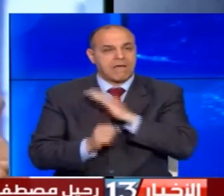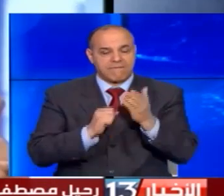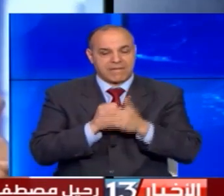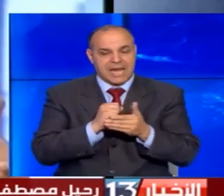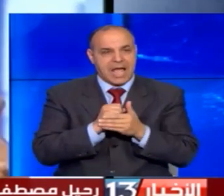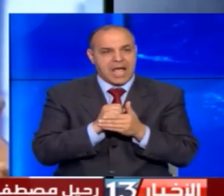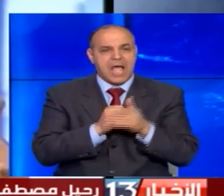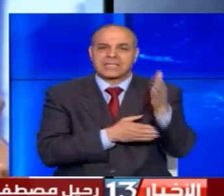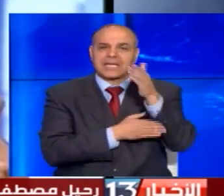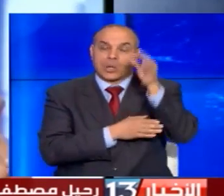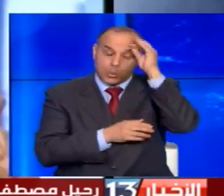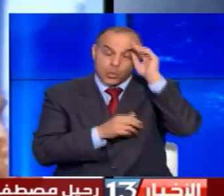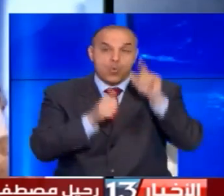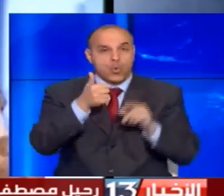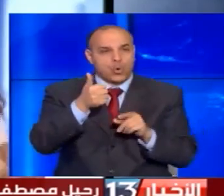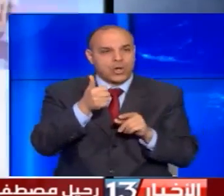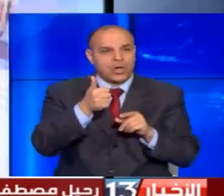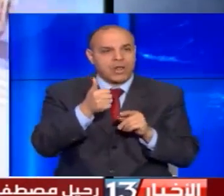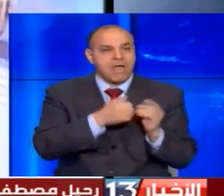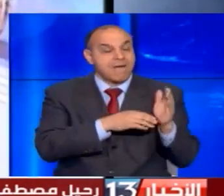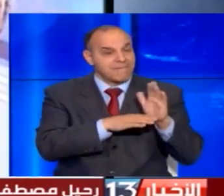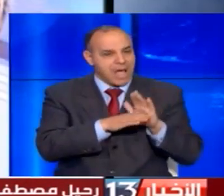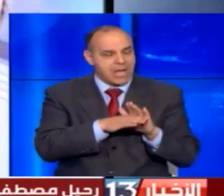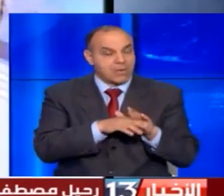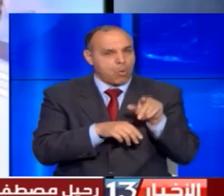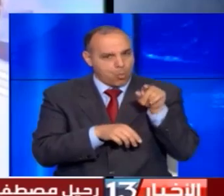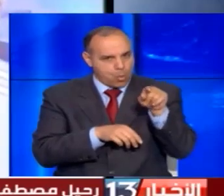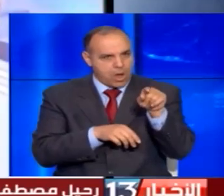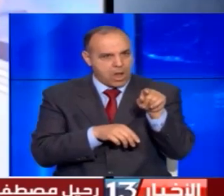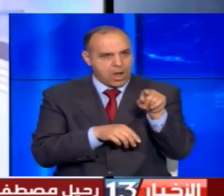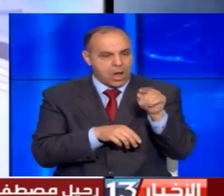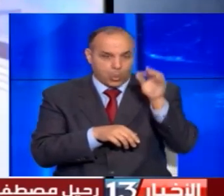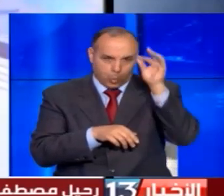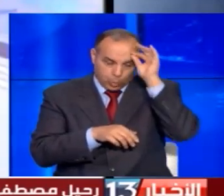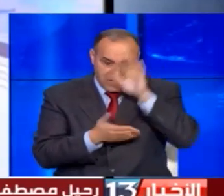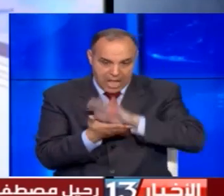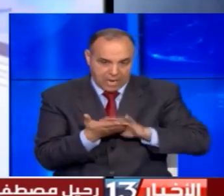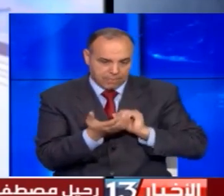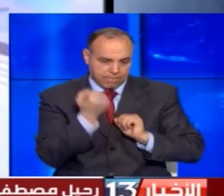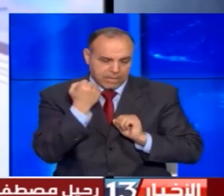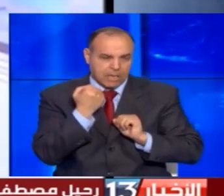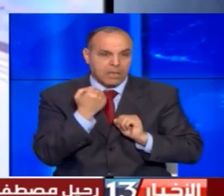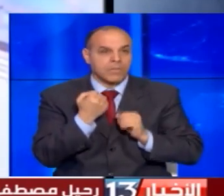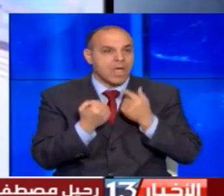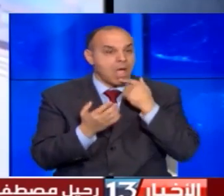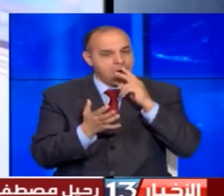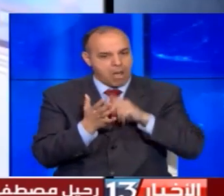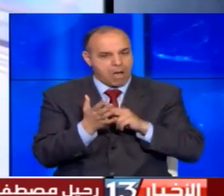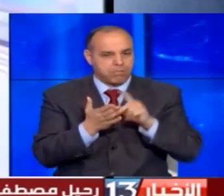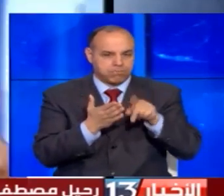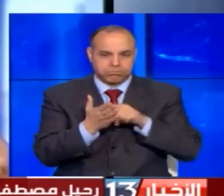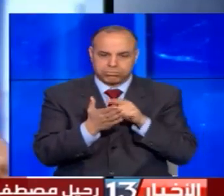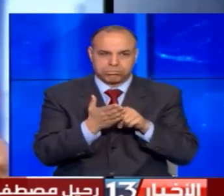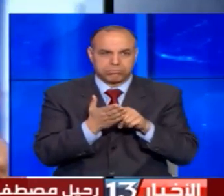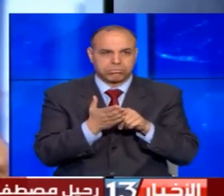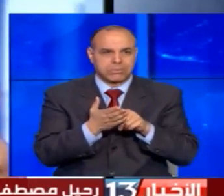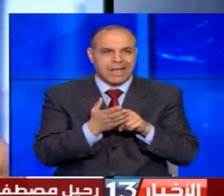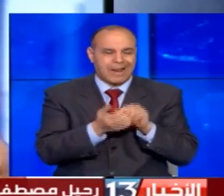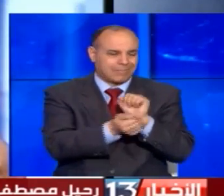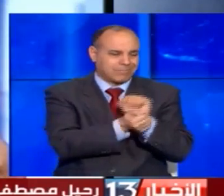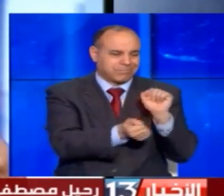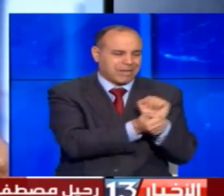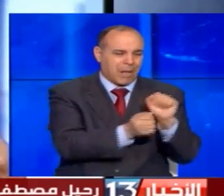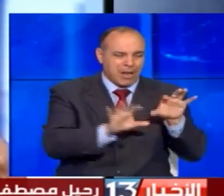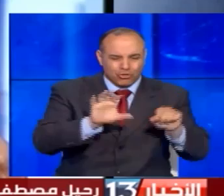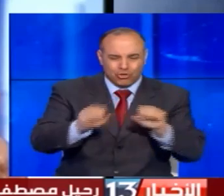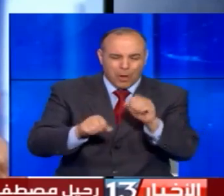بعد الاستقلال، فحرص وقتها على تونسة الأراضي واتخذ قرار إلغاء نظام الأحباس قبل